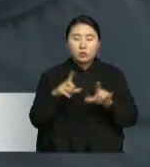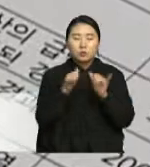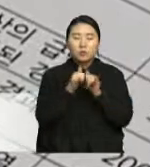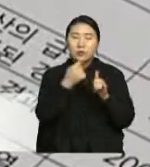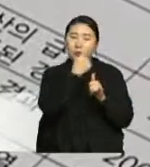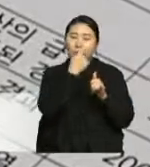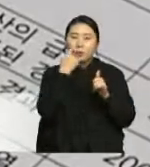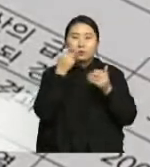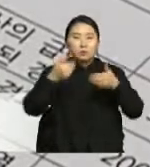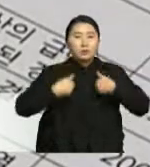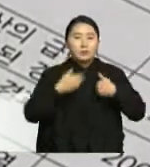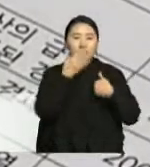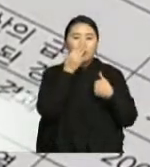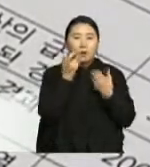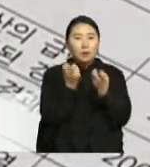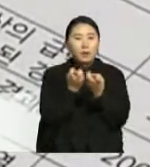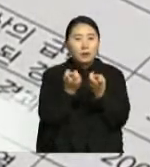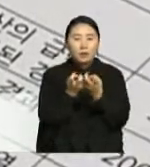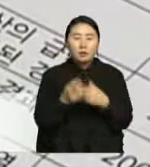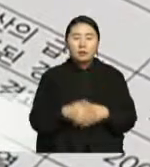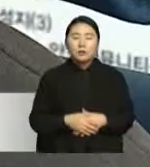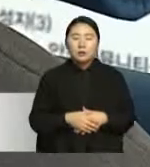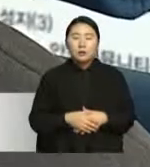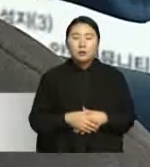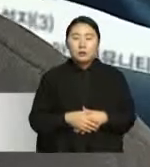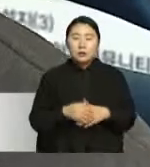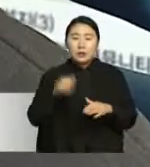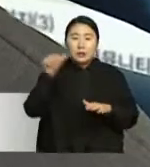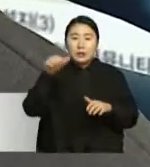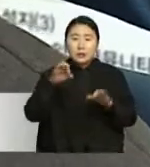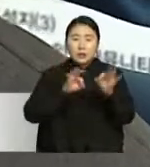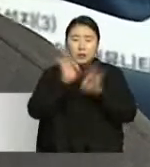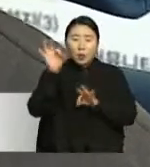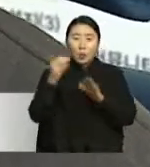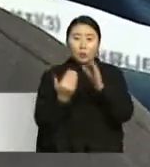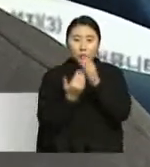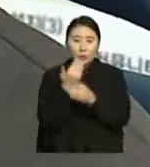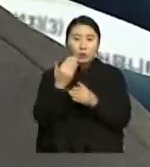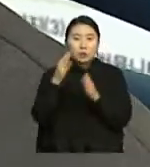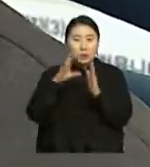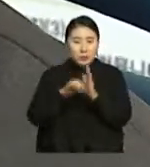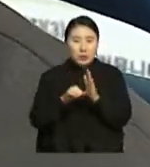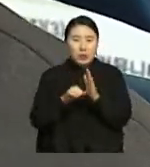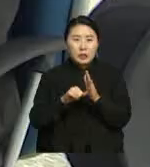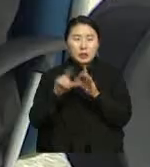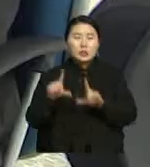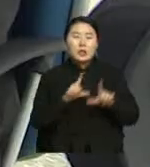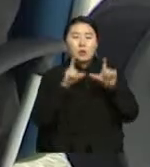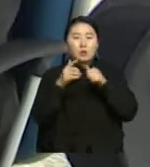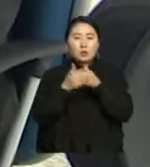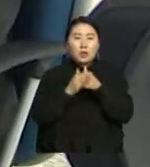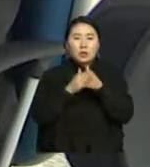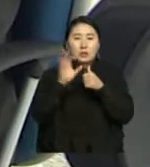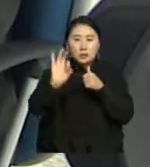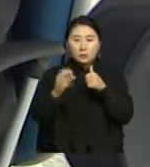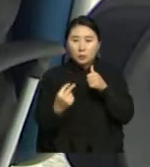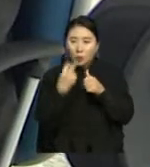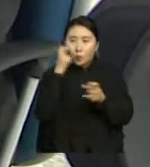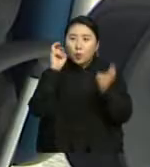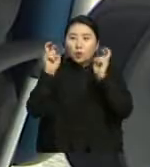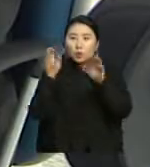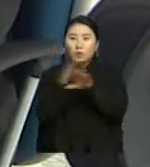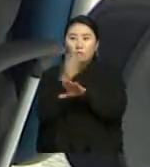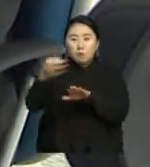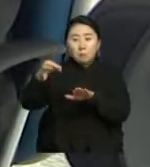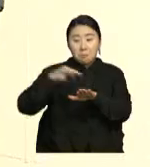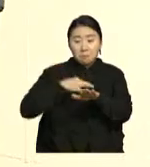보장을 받을 수 있는 제도입니다 불의의 사고가 발생했을 때 최소한의 생활 자금을 보험사로부터 지원받을 수